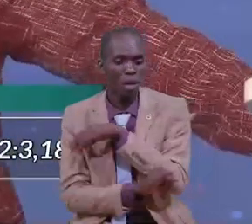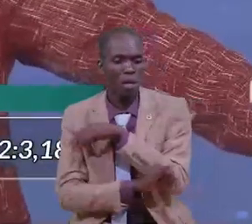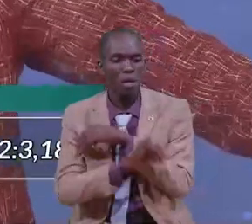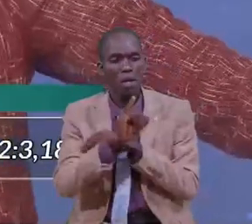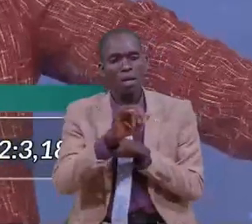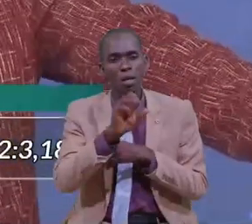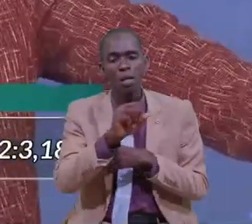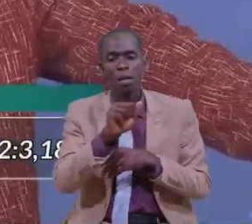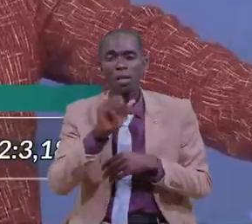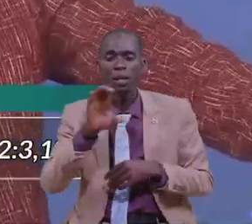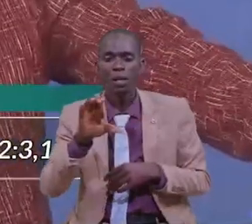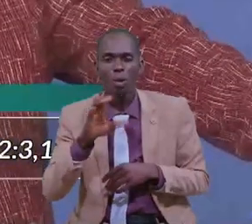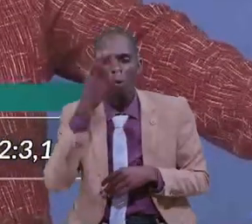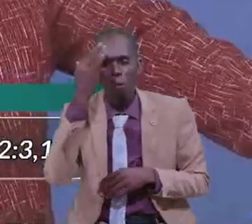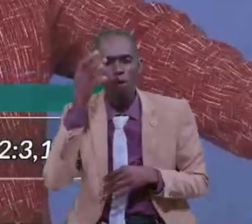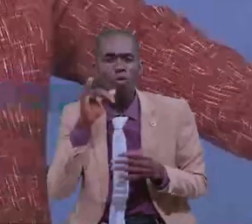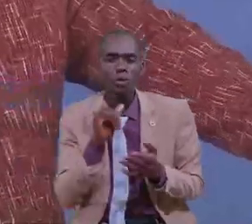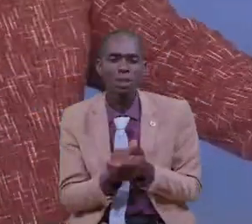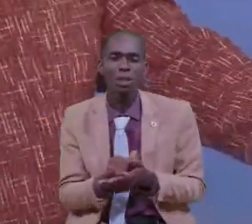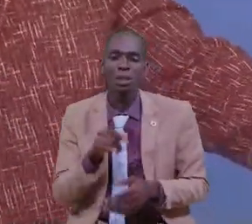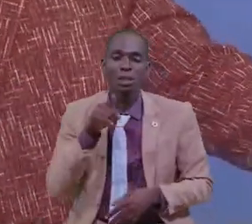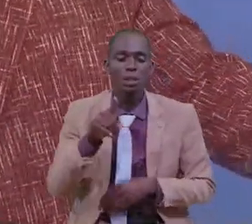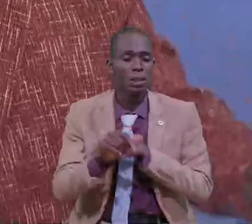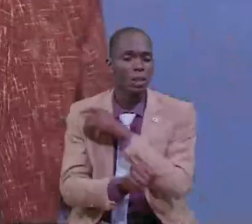père de plusieurs nations.